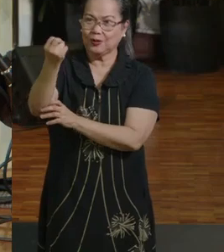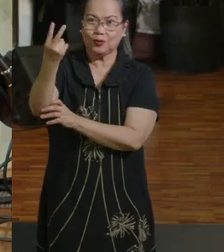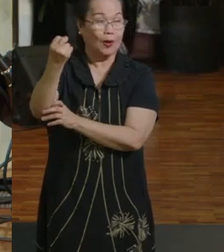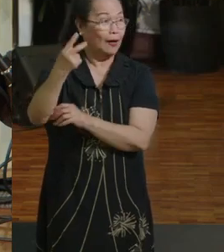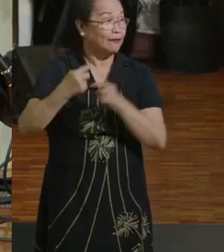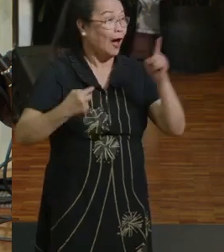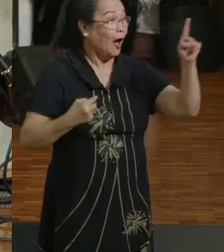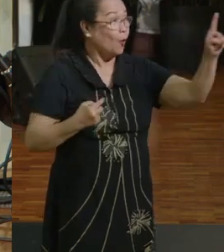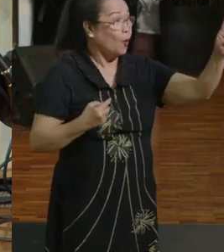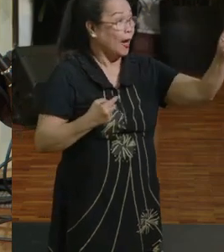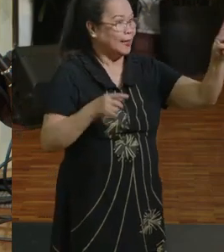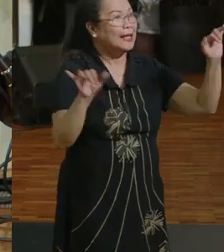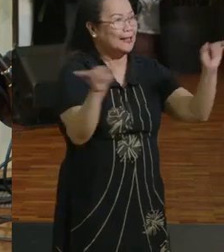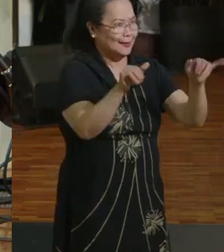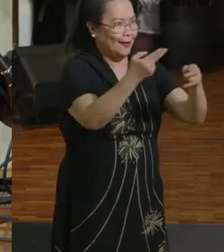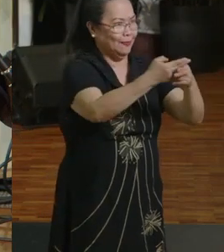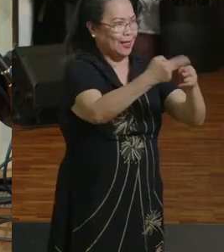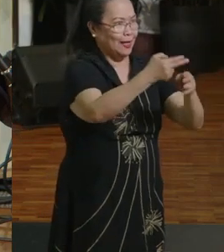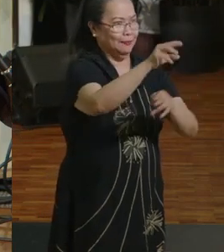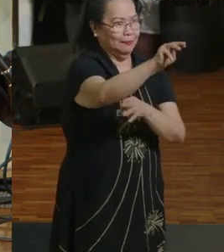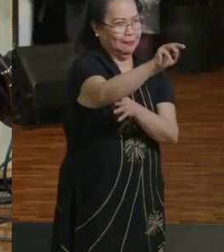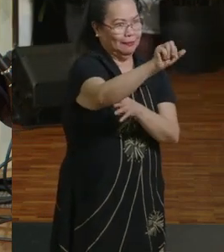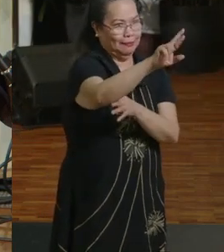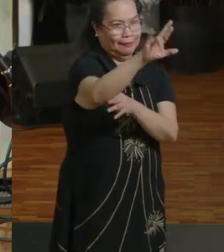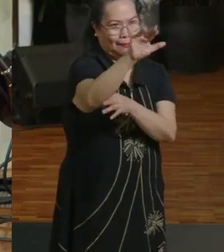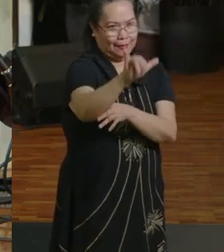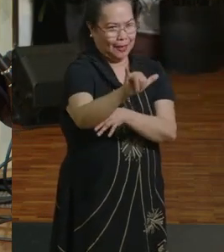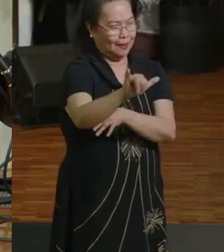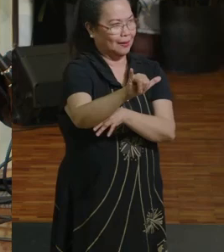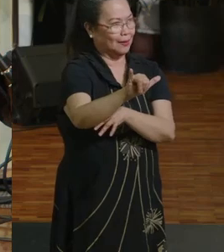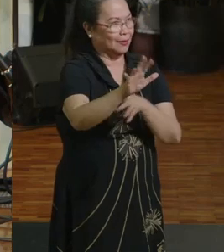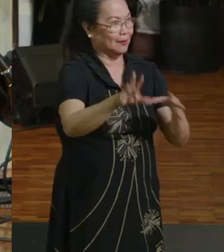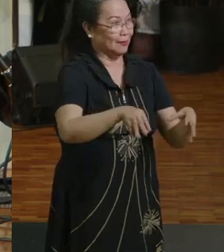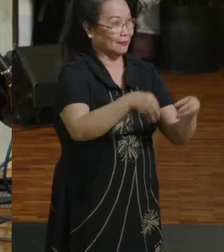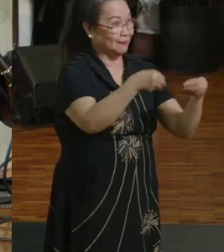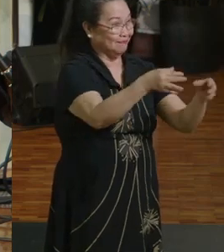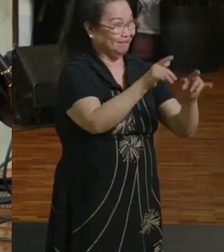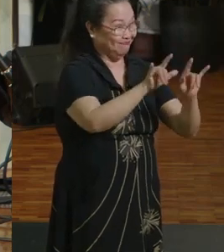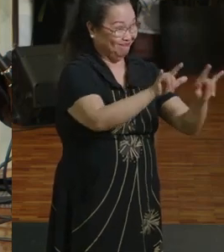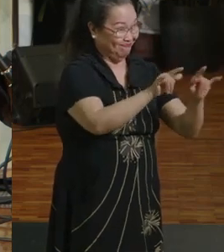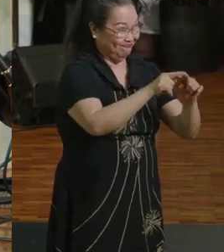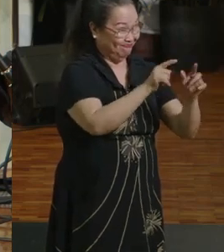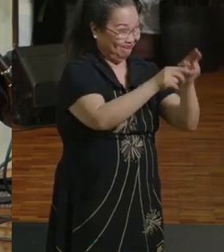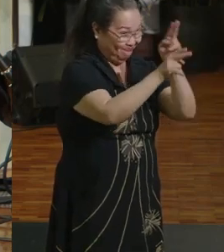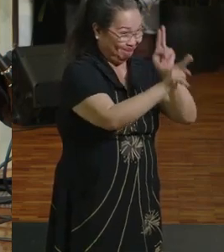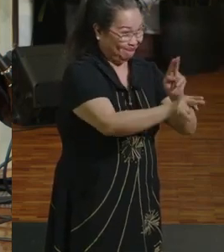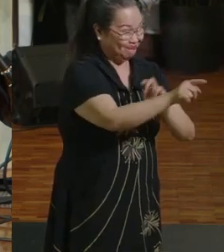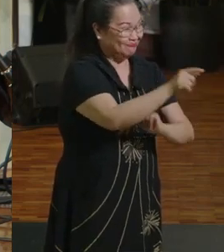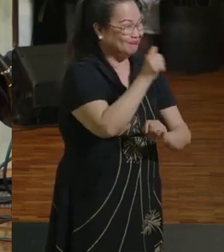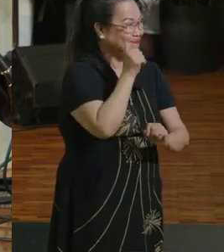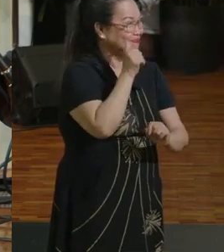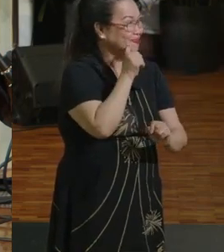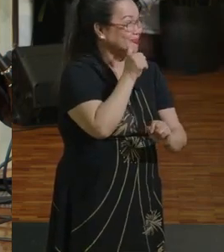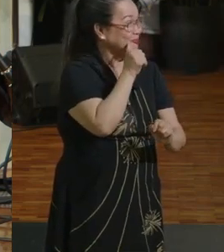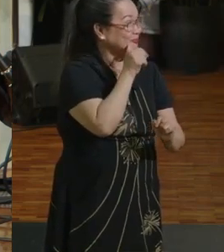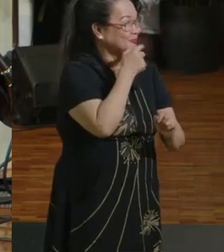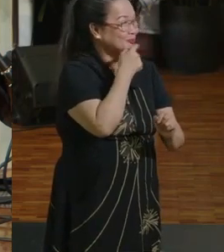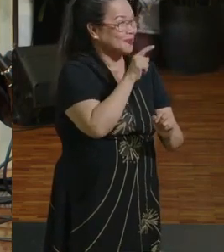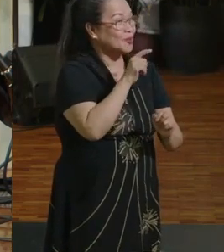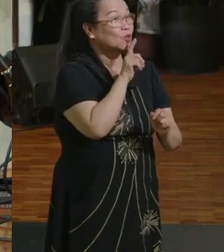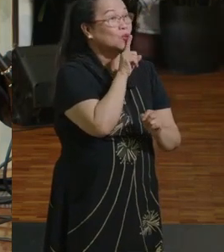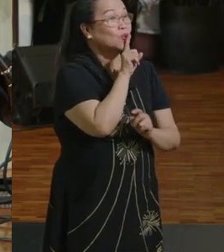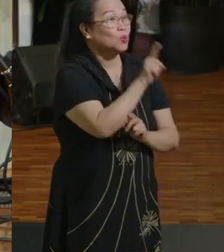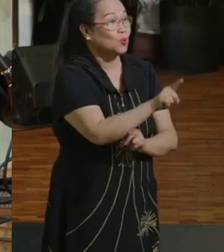isang Mary na nagbigay ng pagmamahal at parangal sa ating Panginoon, pero yun naman ay si